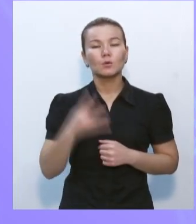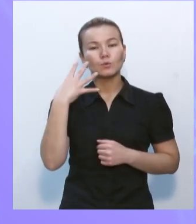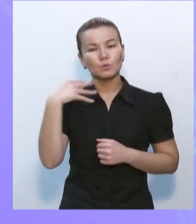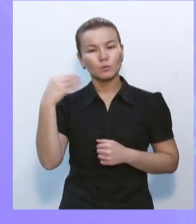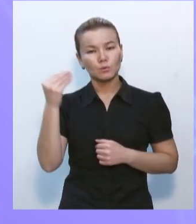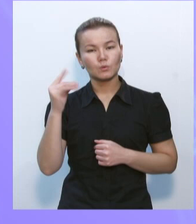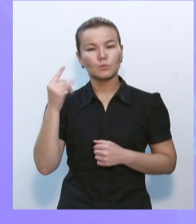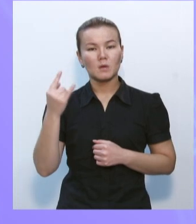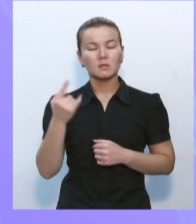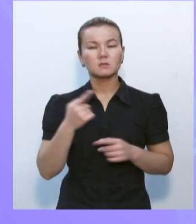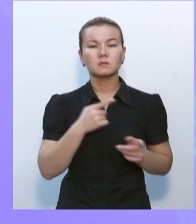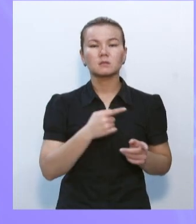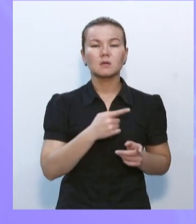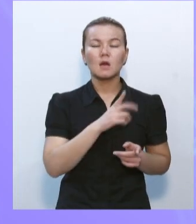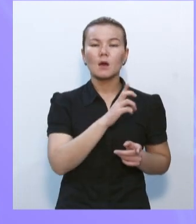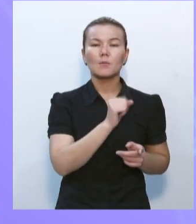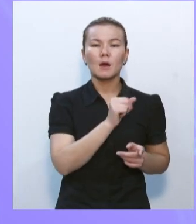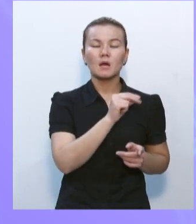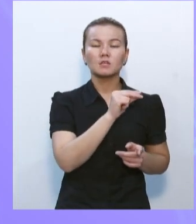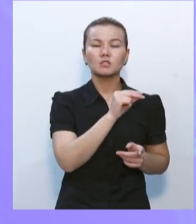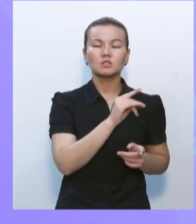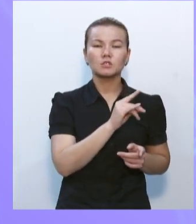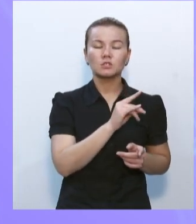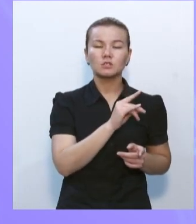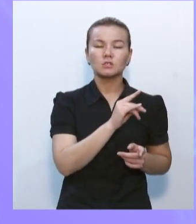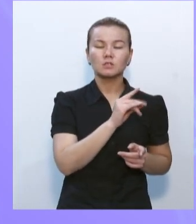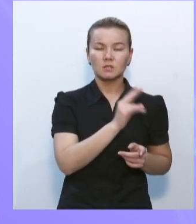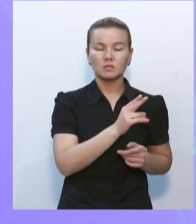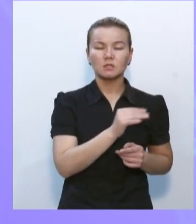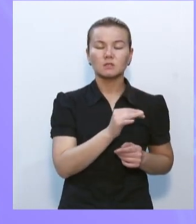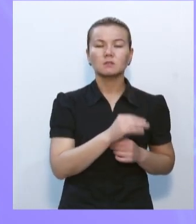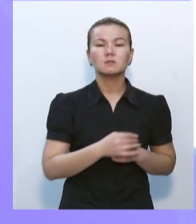Түлкүнүн баласы бачики.